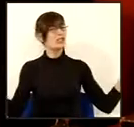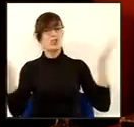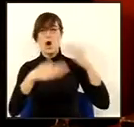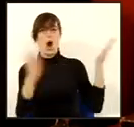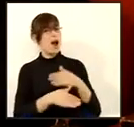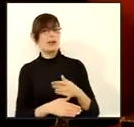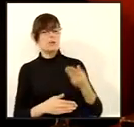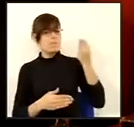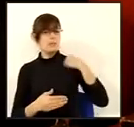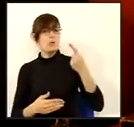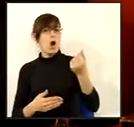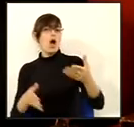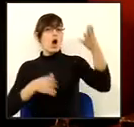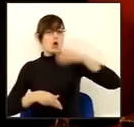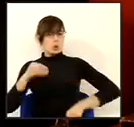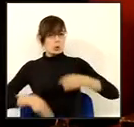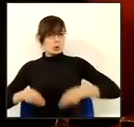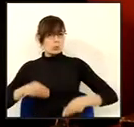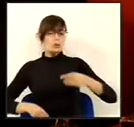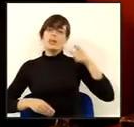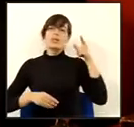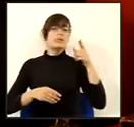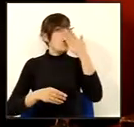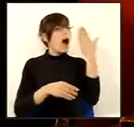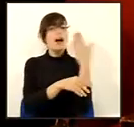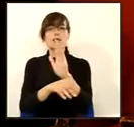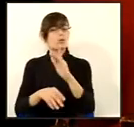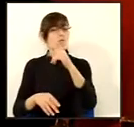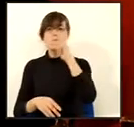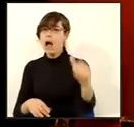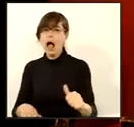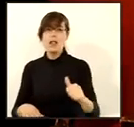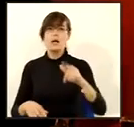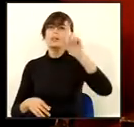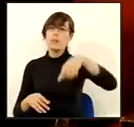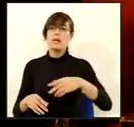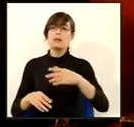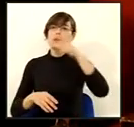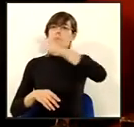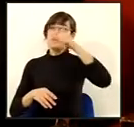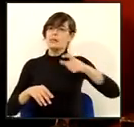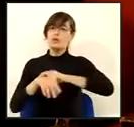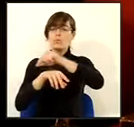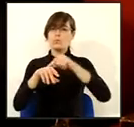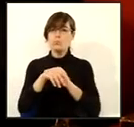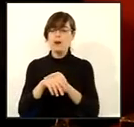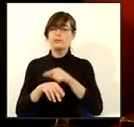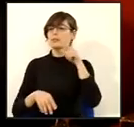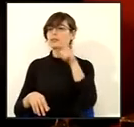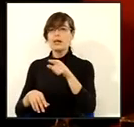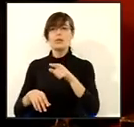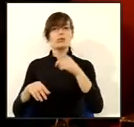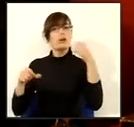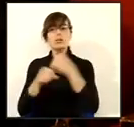La corrupció és una actitud i comportament dut a terme per les estructures i càrrecs polítics d'una política que ha de ser